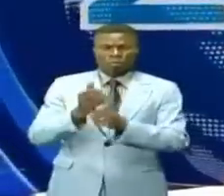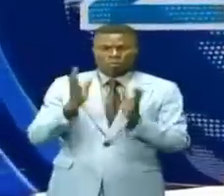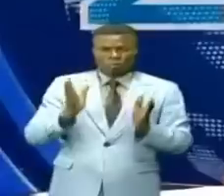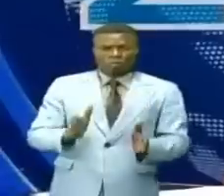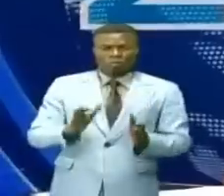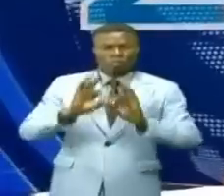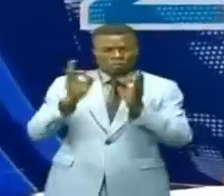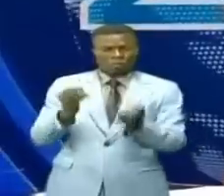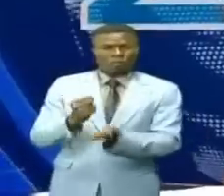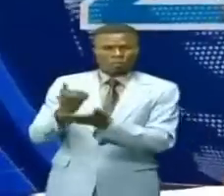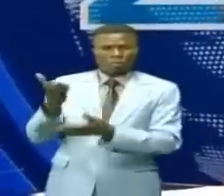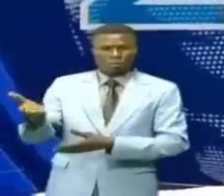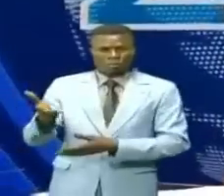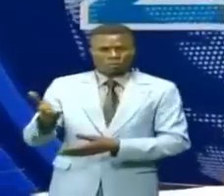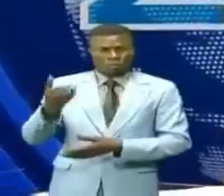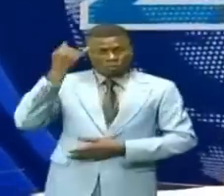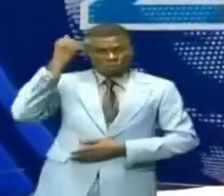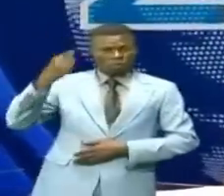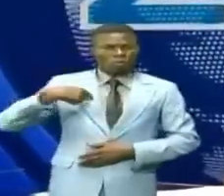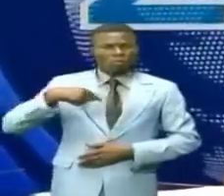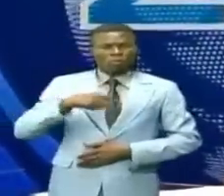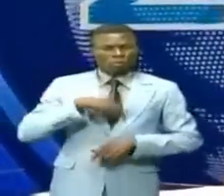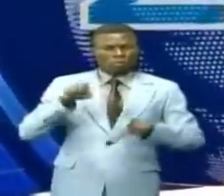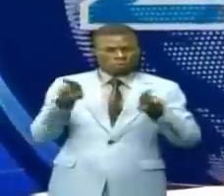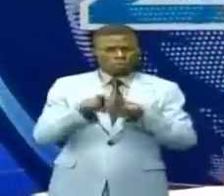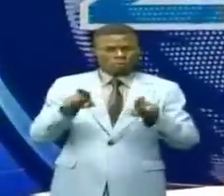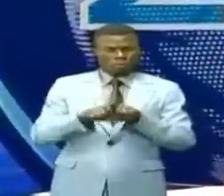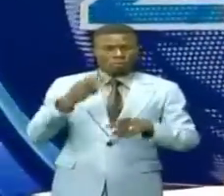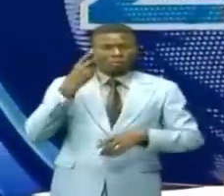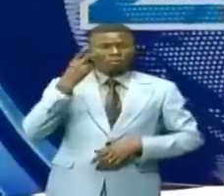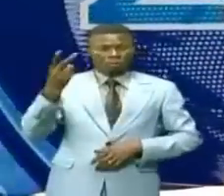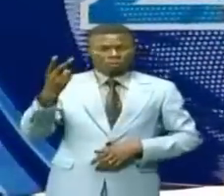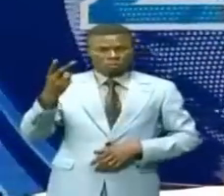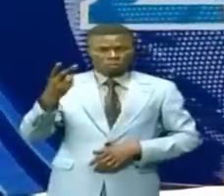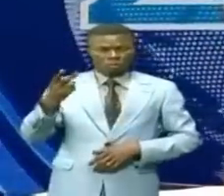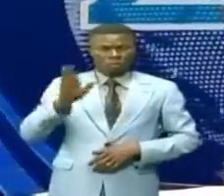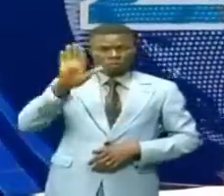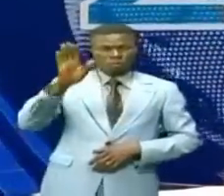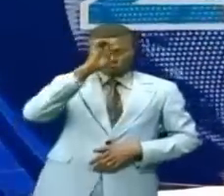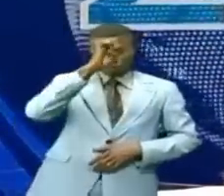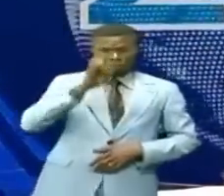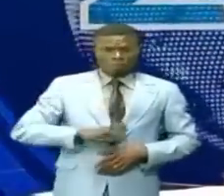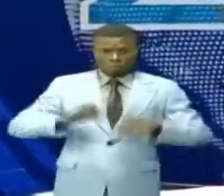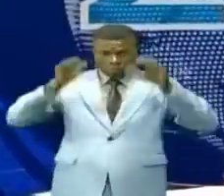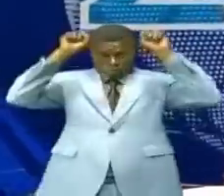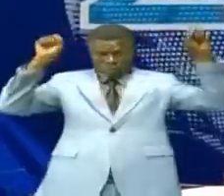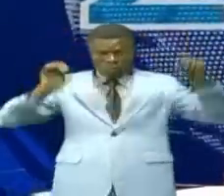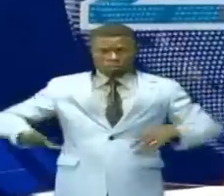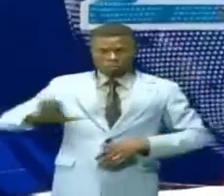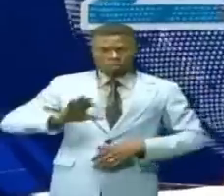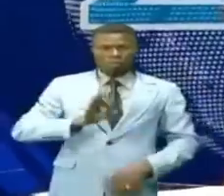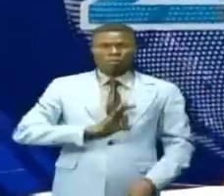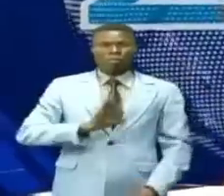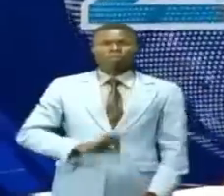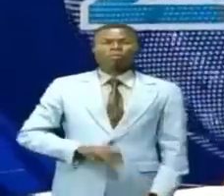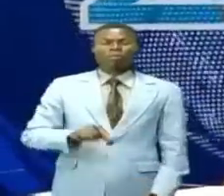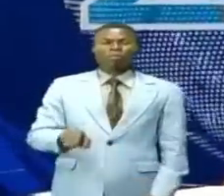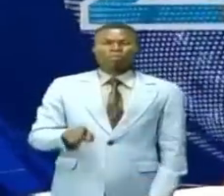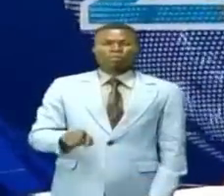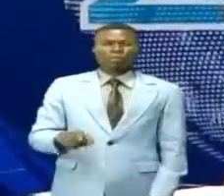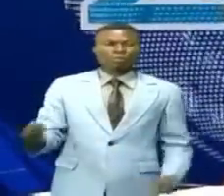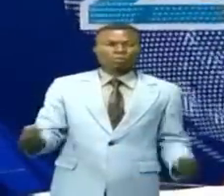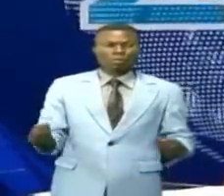leurs familles. Nos ambitions sont conformes à la vision de son Excellence, le Président de la République, Félix-Antoine Tshisekedi